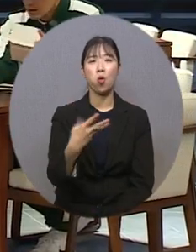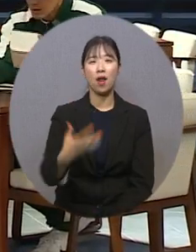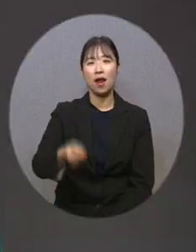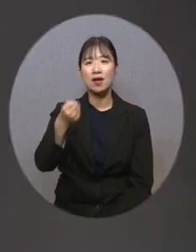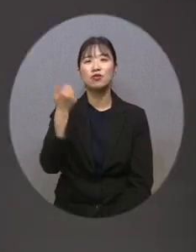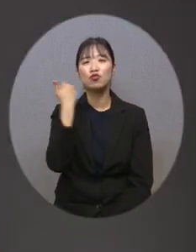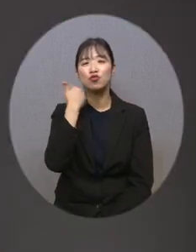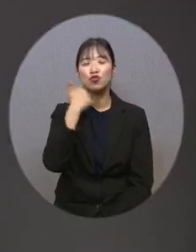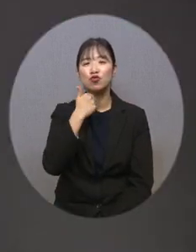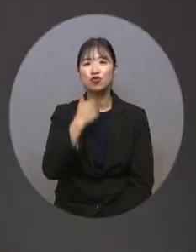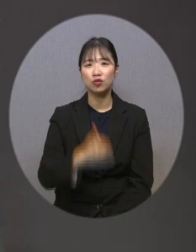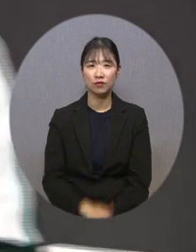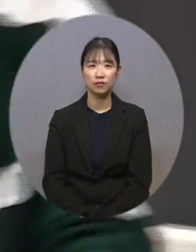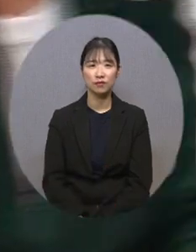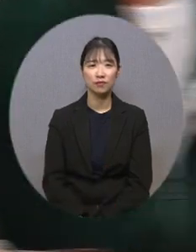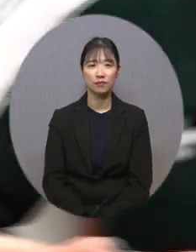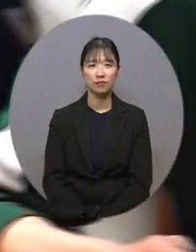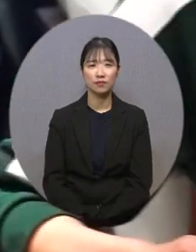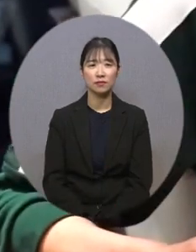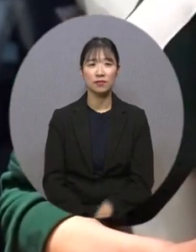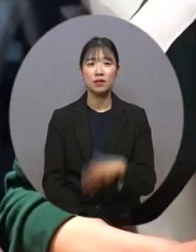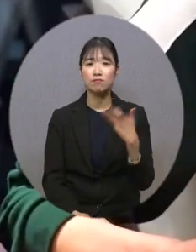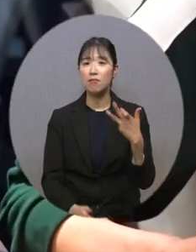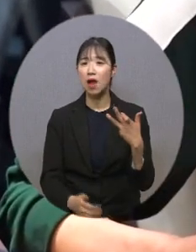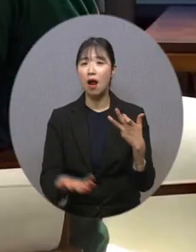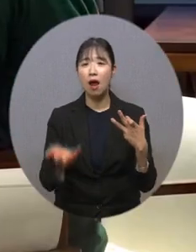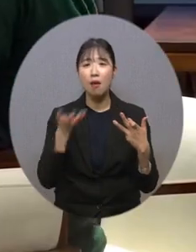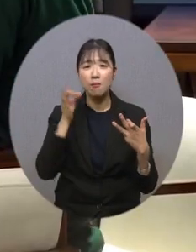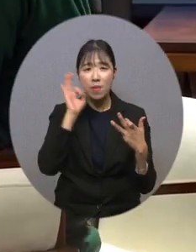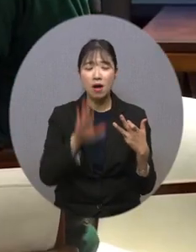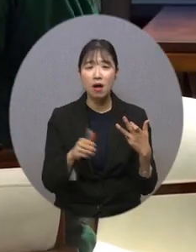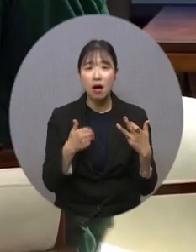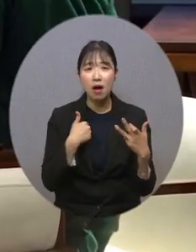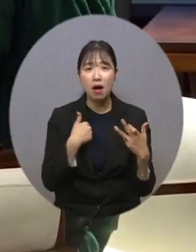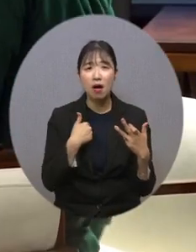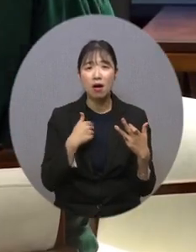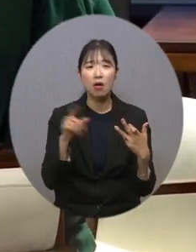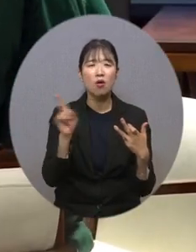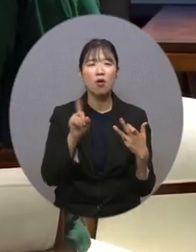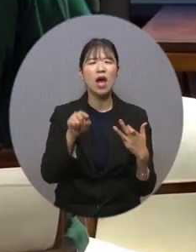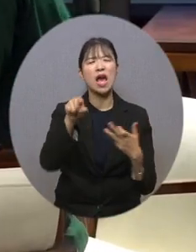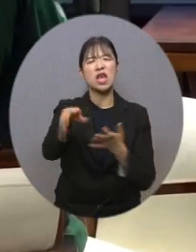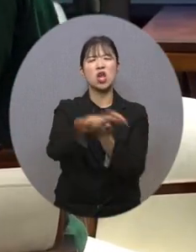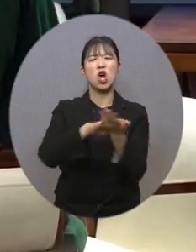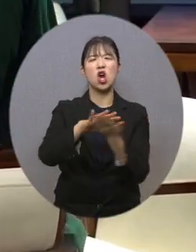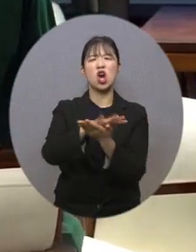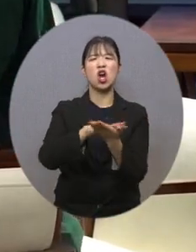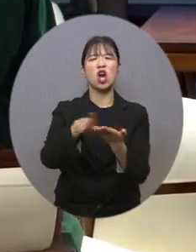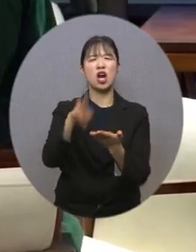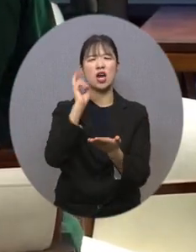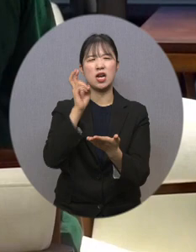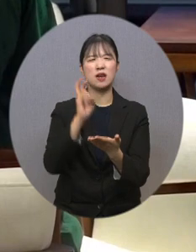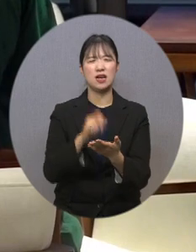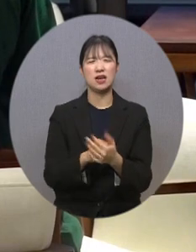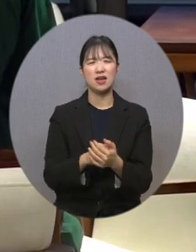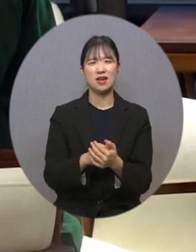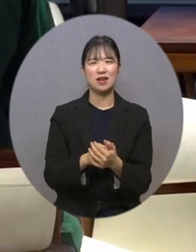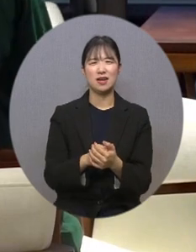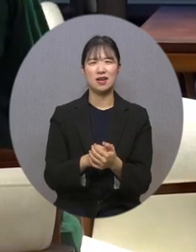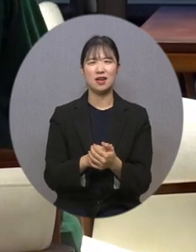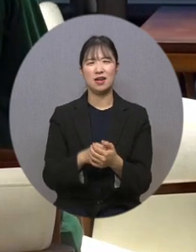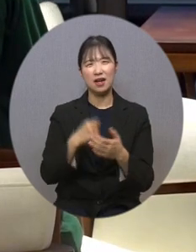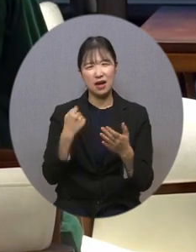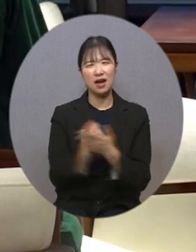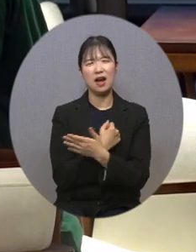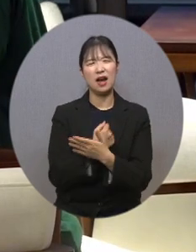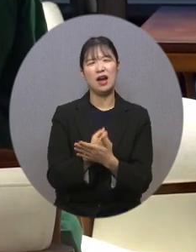들어주세요. 18번 18번 갖고 뽑았었는데 아까 있었는데 저기서 섞인 것 같아. 아까 가져갔을 때 가져왔나